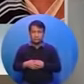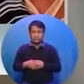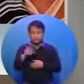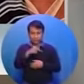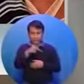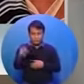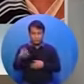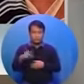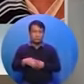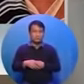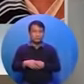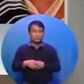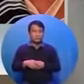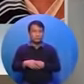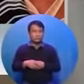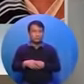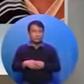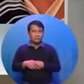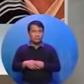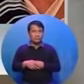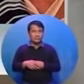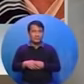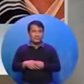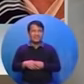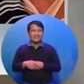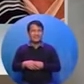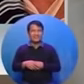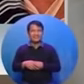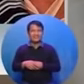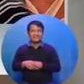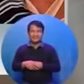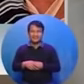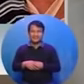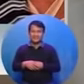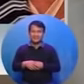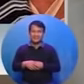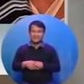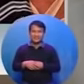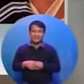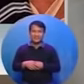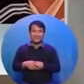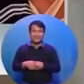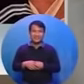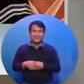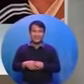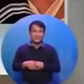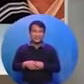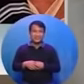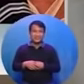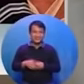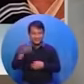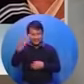Pampanga po. Pakibati saka po yung mga taga Pampanga sa inyong lingwahe, ma'am. Go ahead po. Hindi po ako marunong